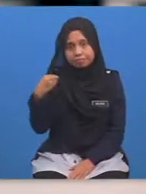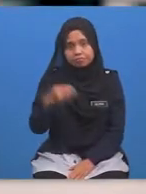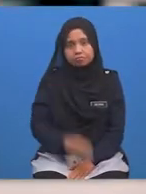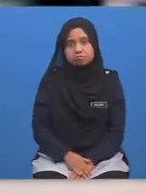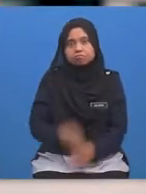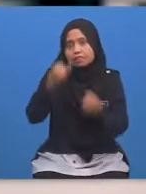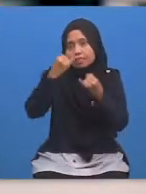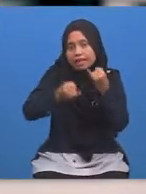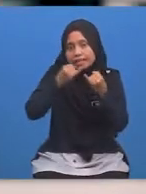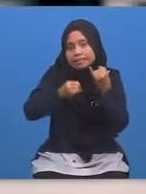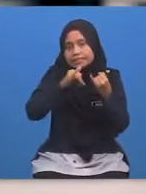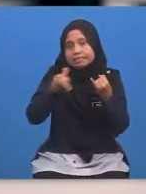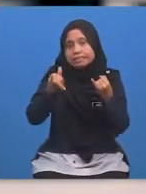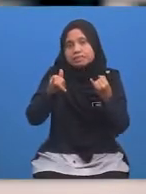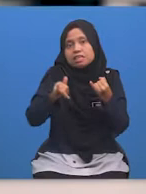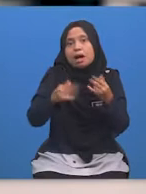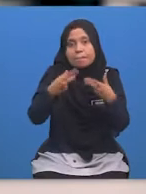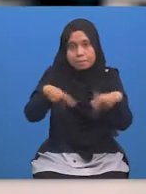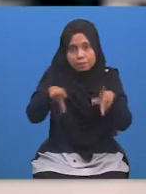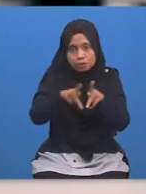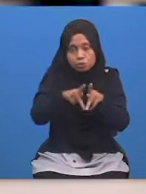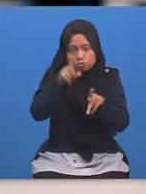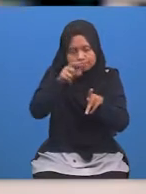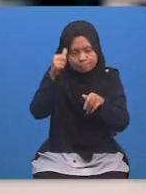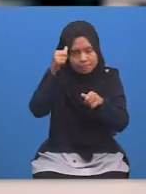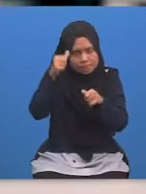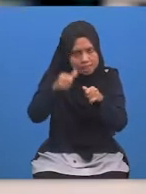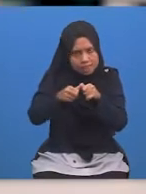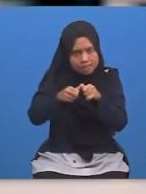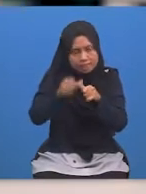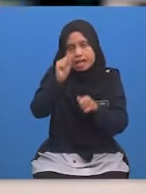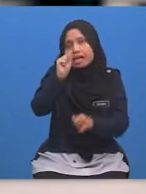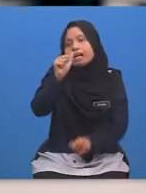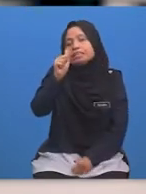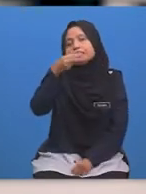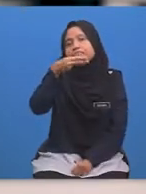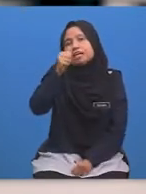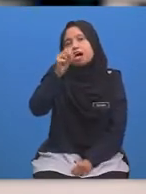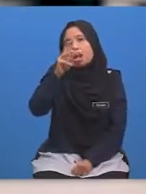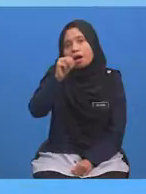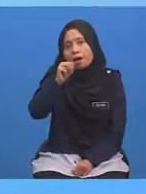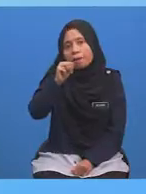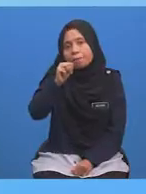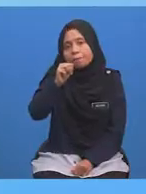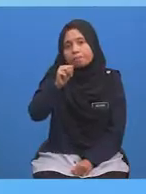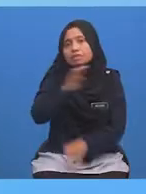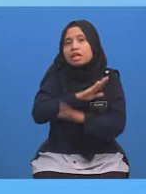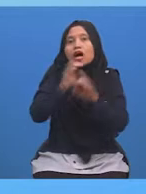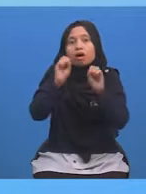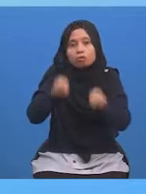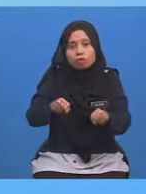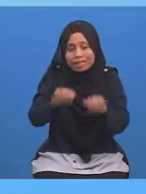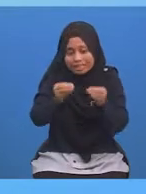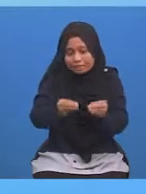Dan akhir sekali, perlu anda ingat, ya, saham syarikat sendirian berhad tidak